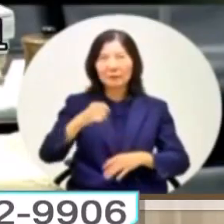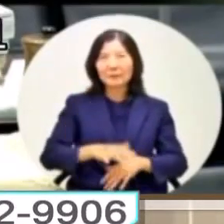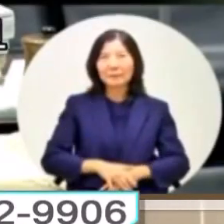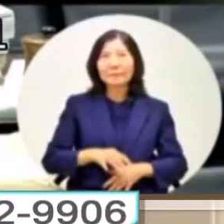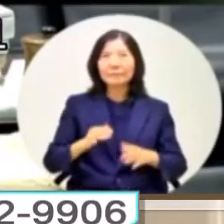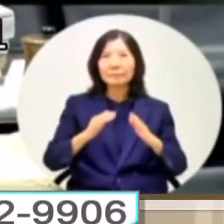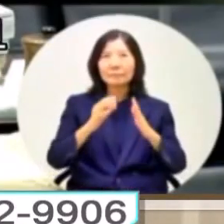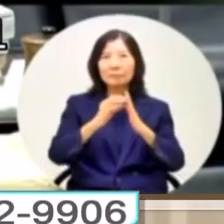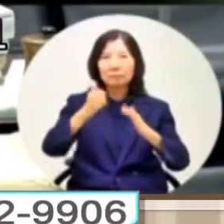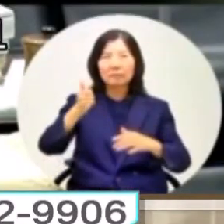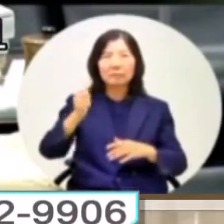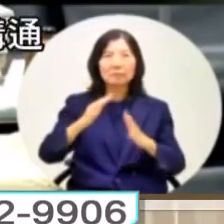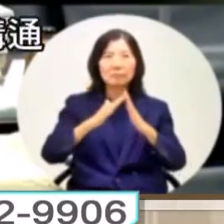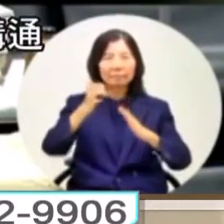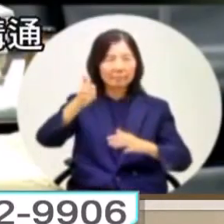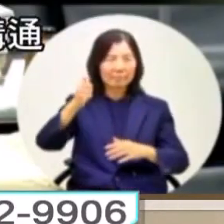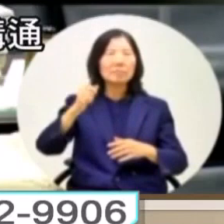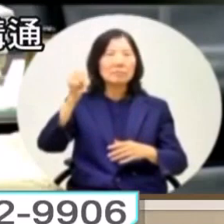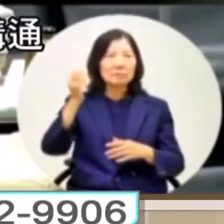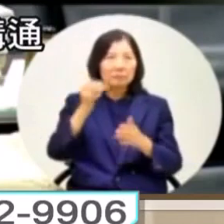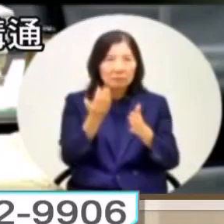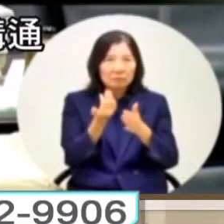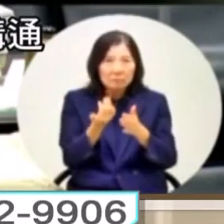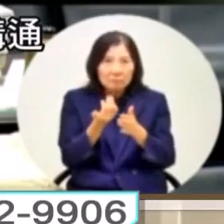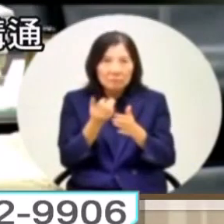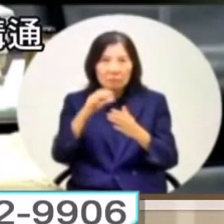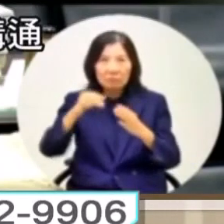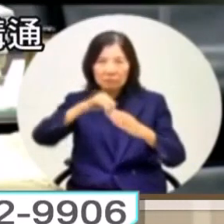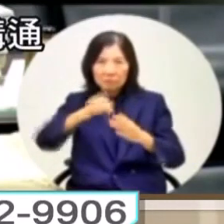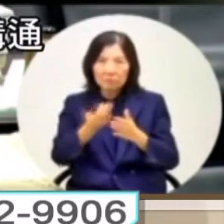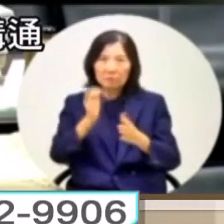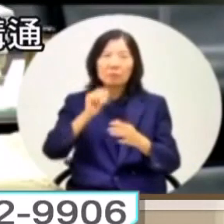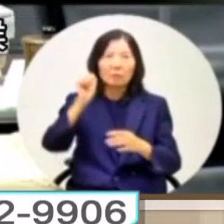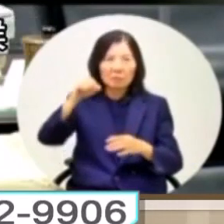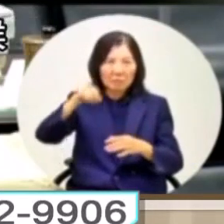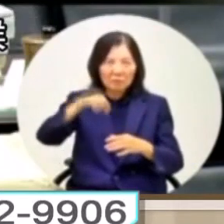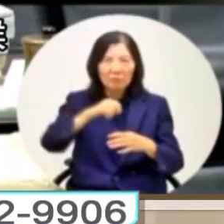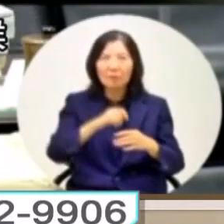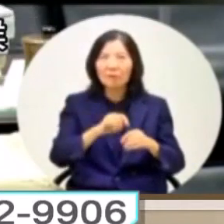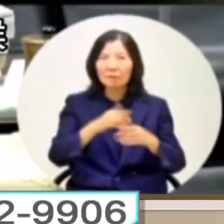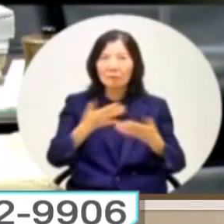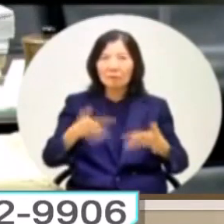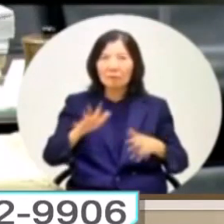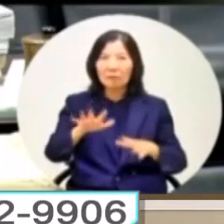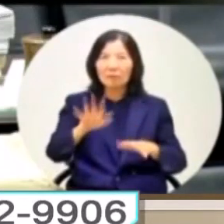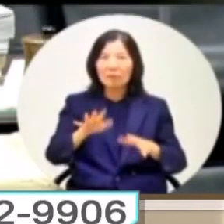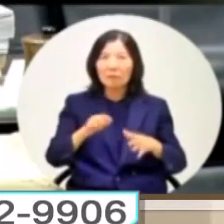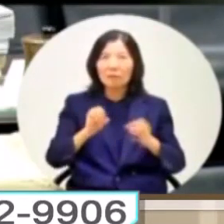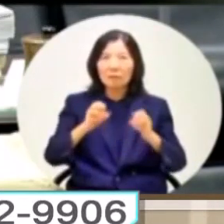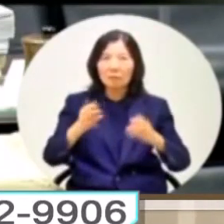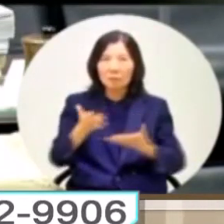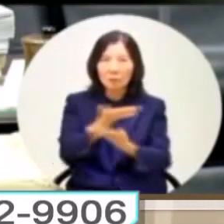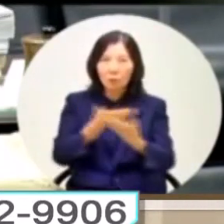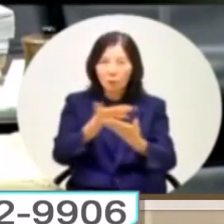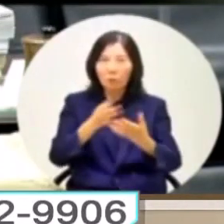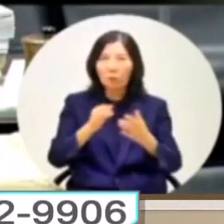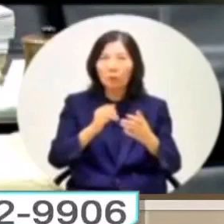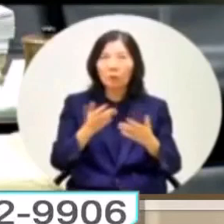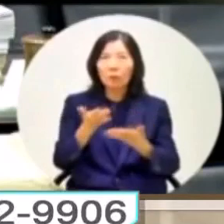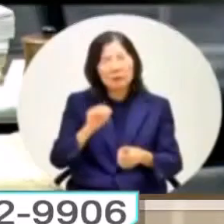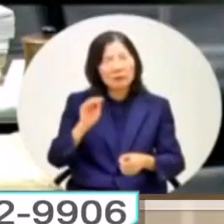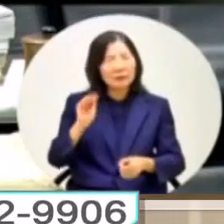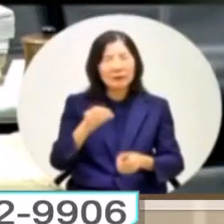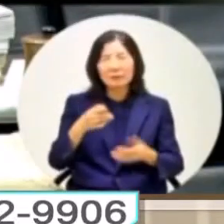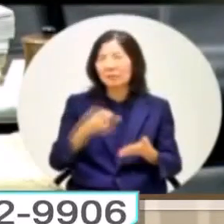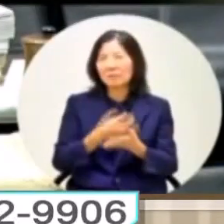我们就开始在做。 哦、桃园有做，2年前 非常的难做，因为他必须要先做电源改善。那电源改善做的时候，其实小朋友在上课，